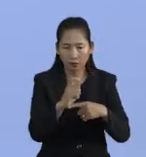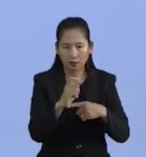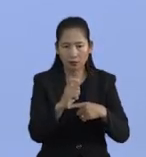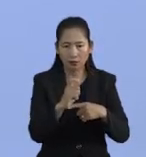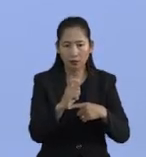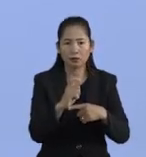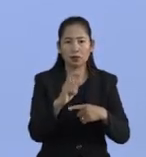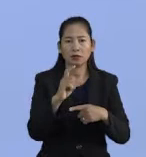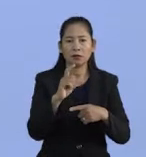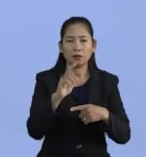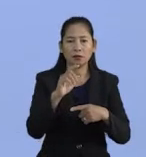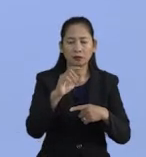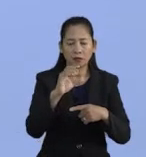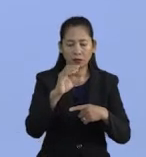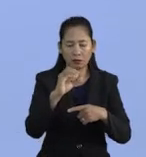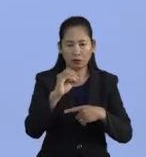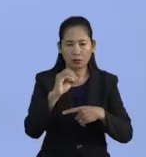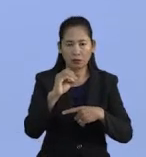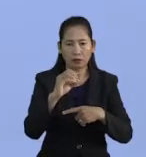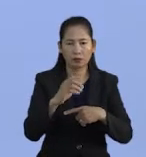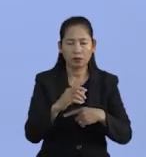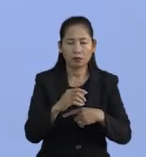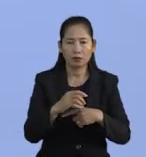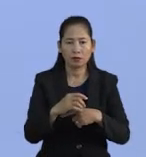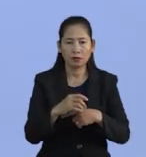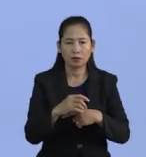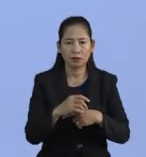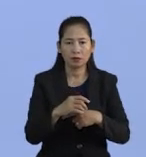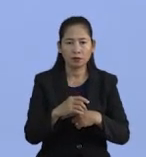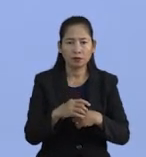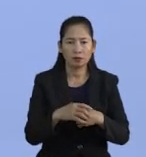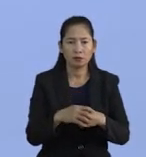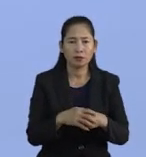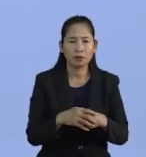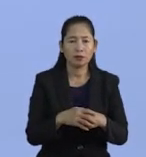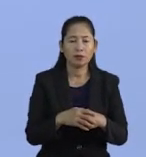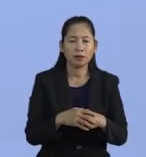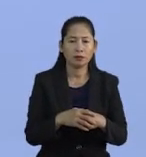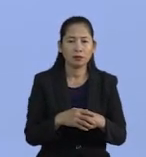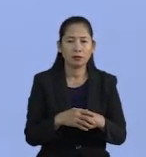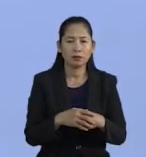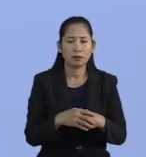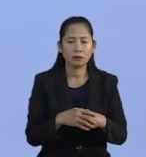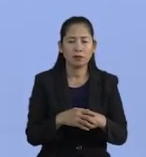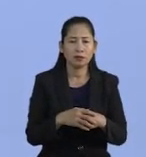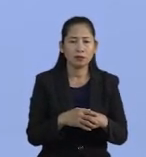cứ nếu nước tông tông riêng và tông riêng nó có nế